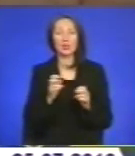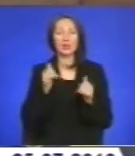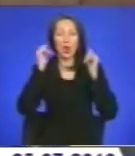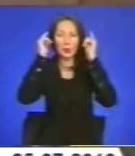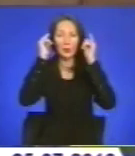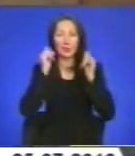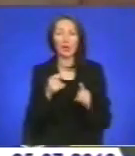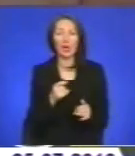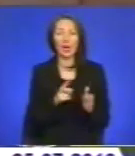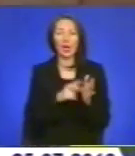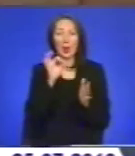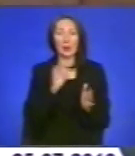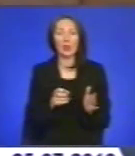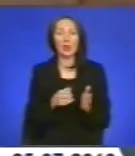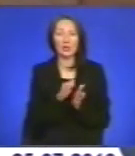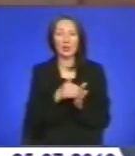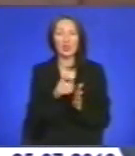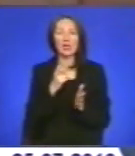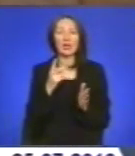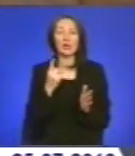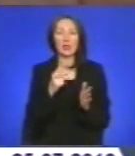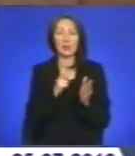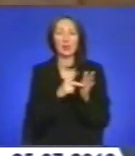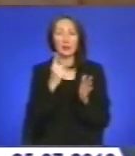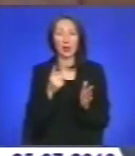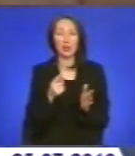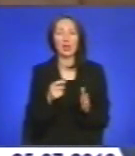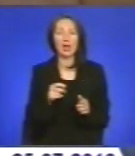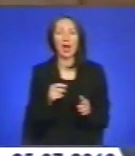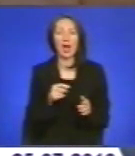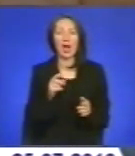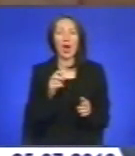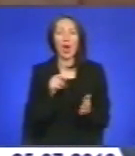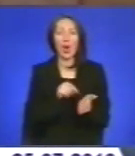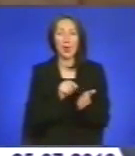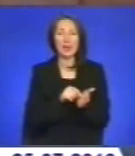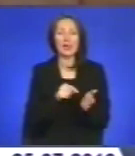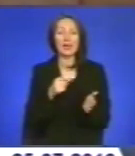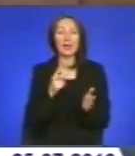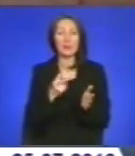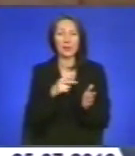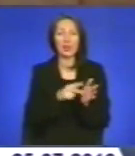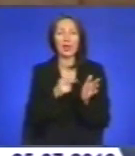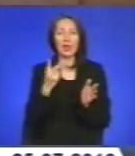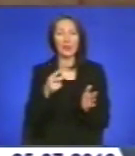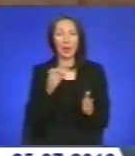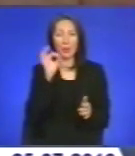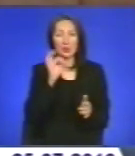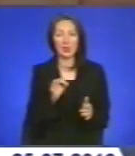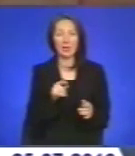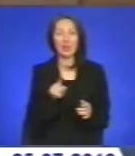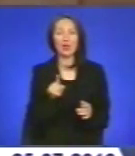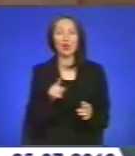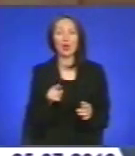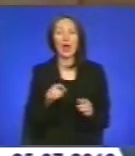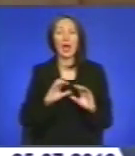7,1, курятина на 14,2. Те, що українські виробники курятини отримали можливість експортувати свій товар до